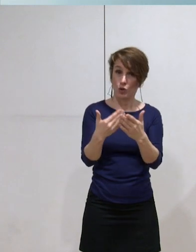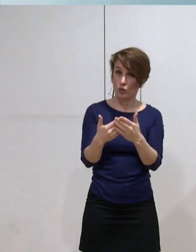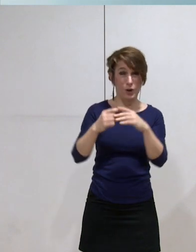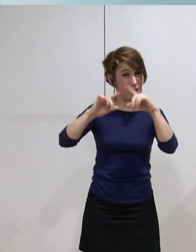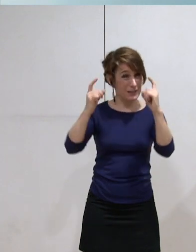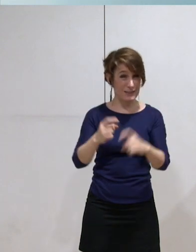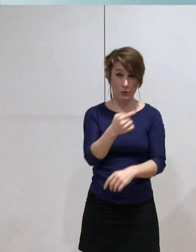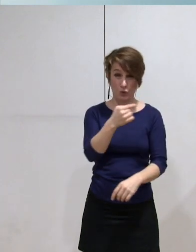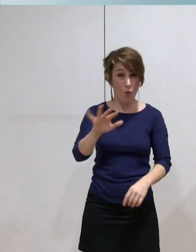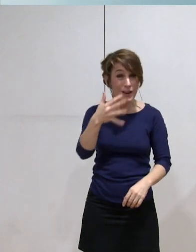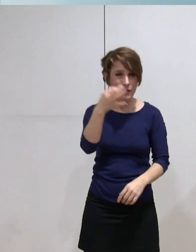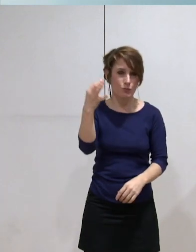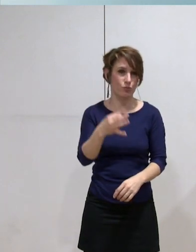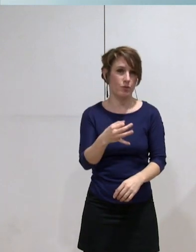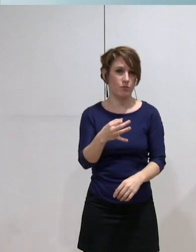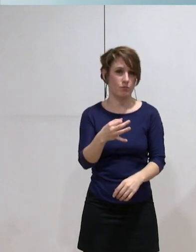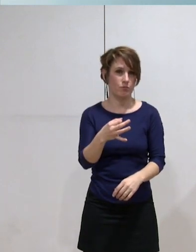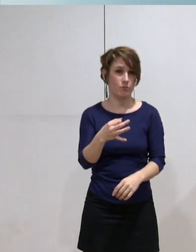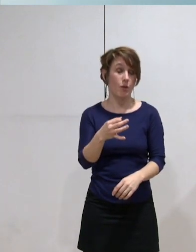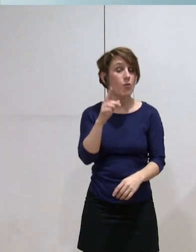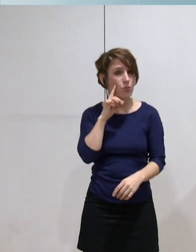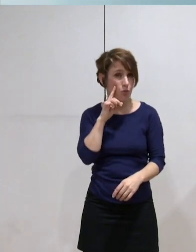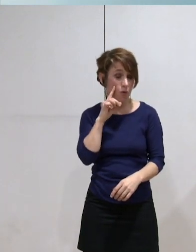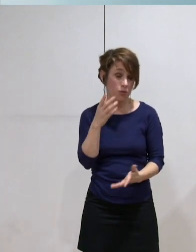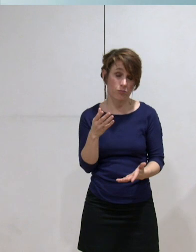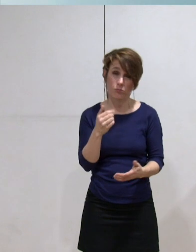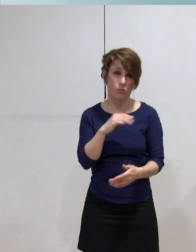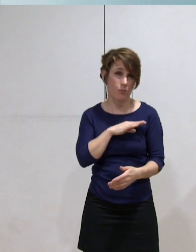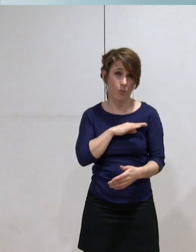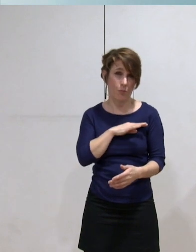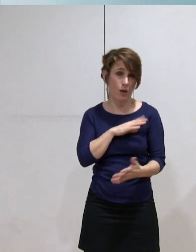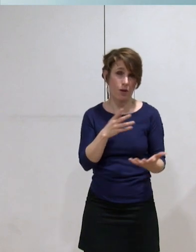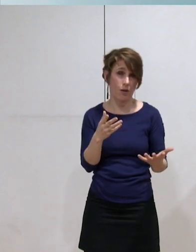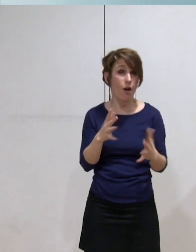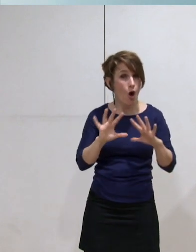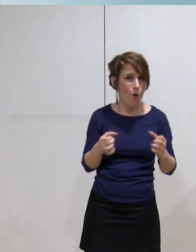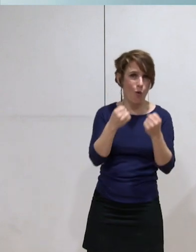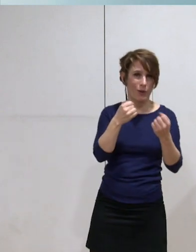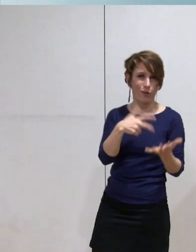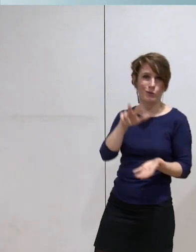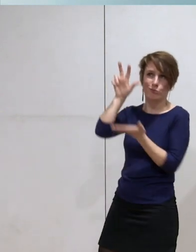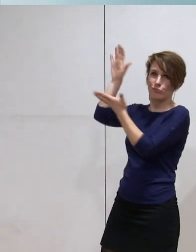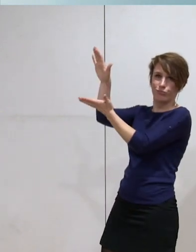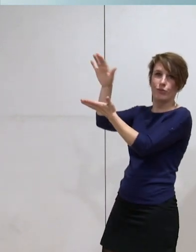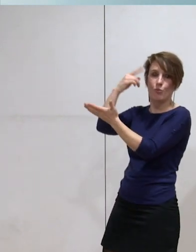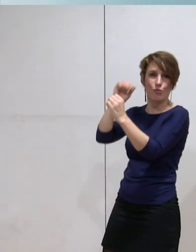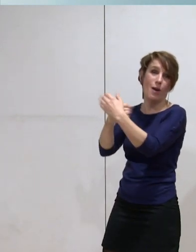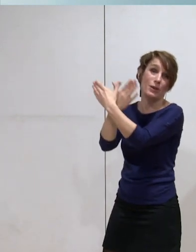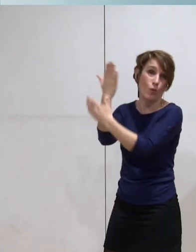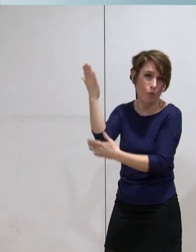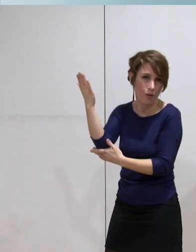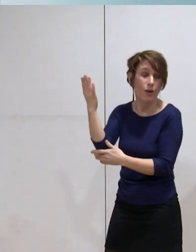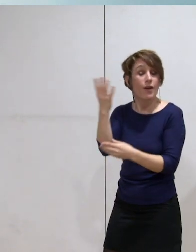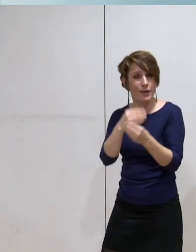15 % ce recul s'explique principalement par le transfert des différentes compétences à la métropole et par le